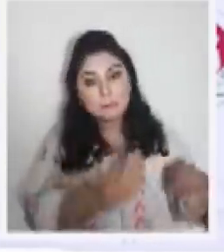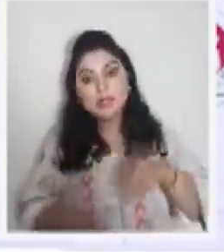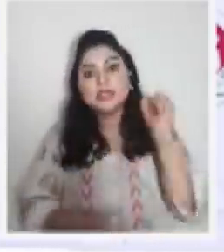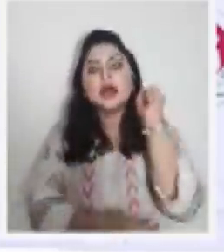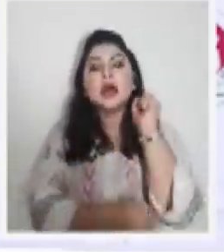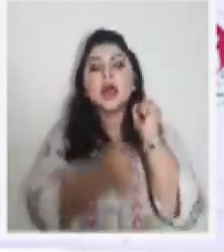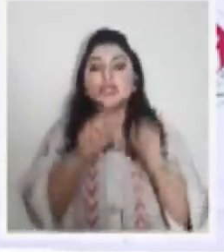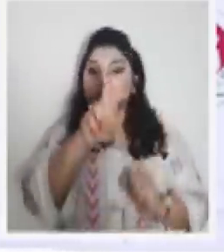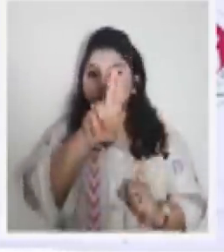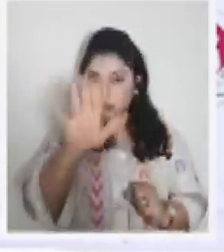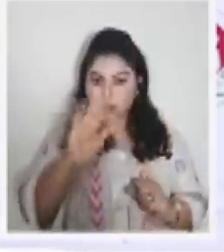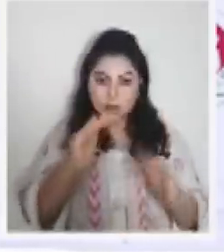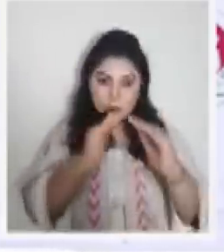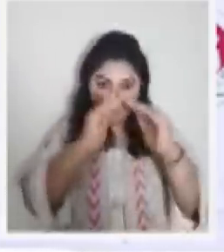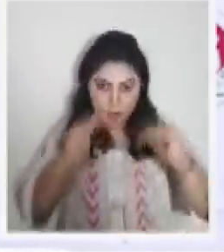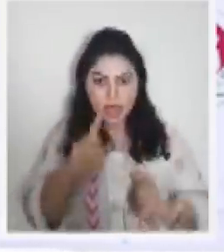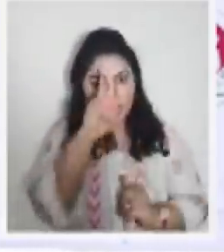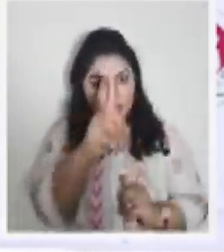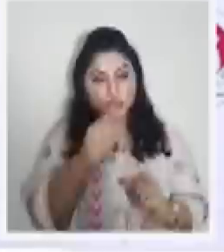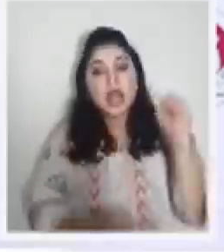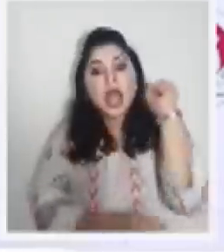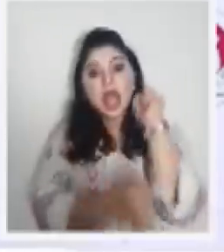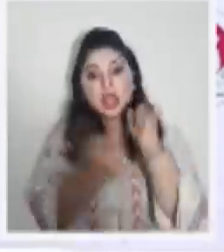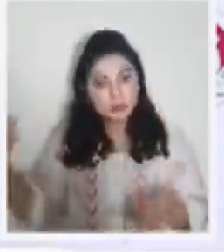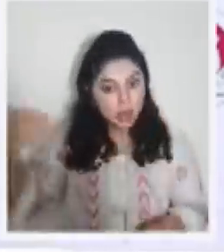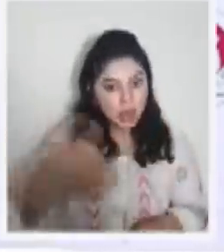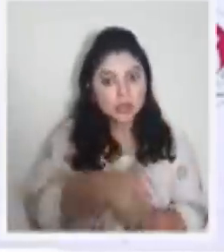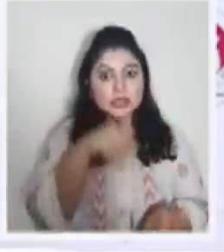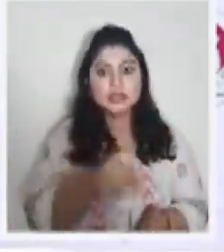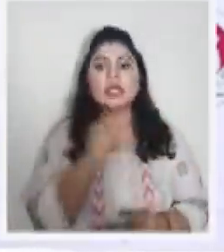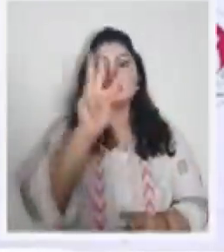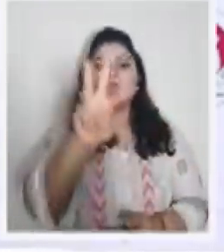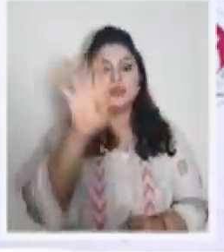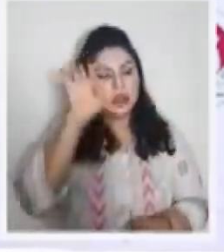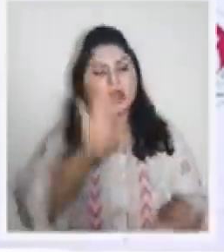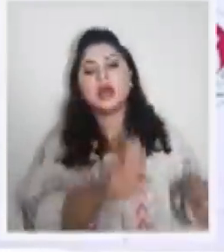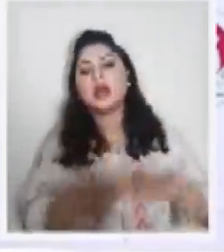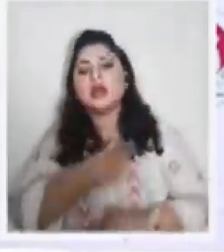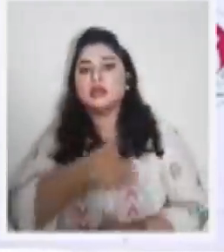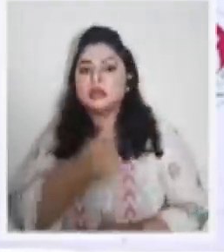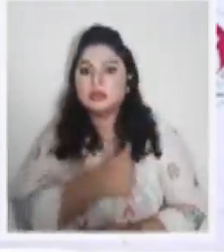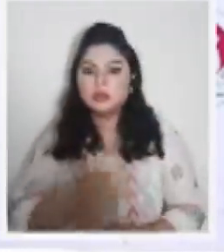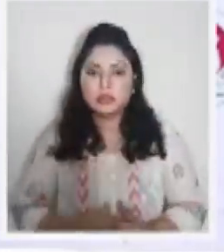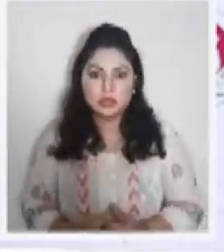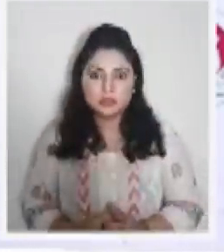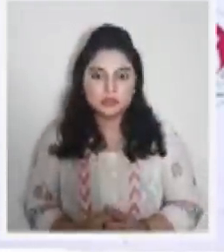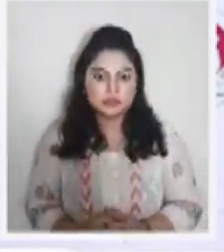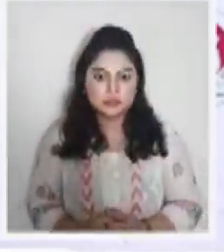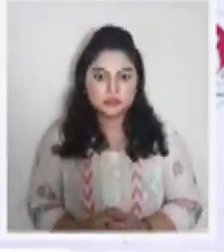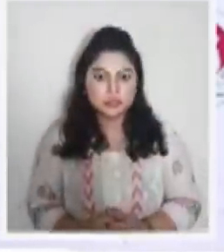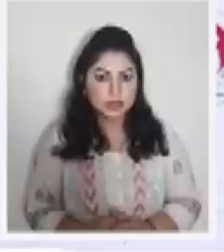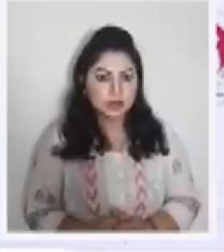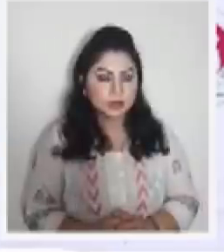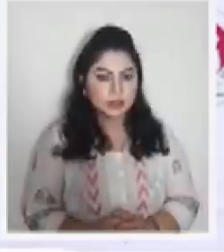24 ঘন্টায় যারা মৃত্যুবরণ করেছেন, তাদের মধ্যে হাসপাতালে 25 জন, বাড়িতে 1 জন এবং হাসপাতালে মৃত অবস্থায় এসেছেন 3